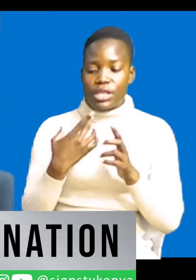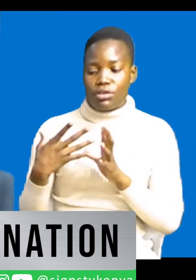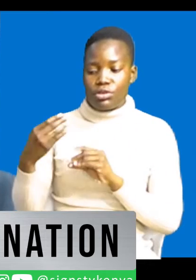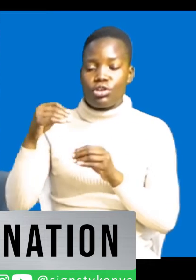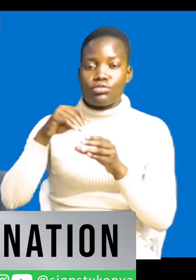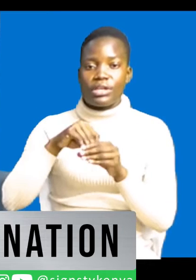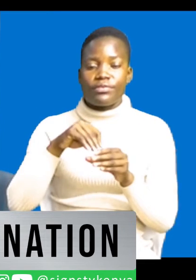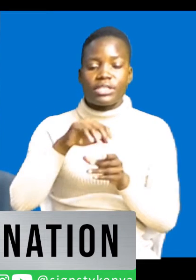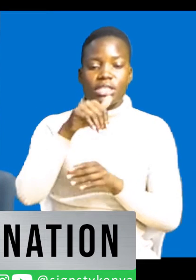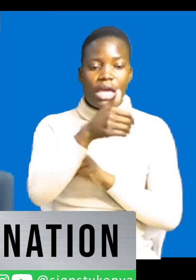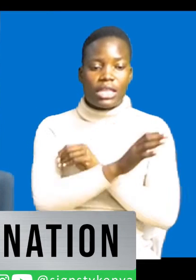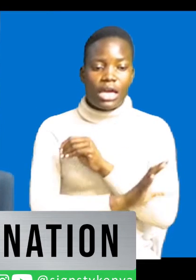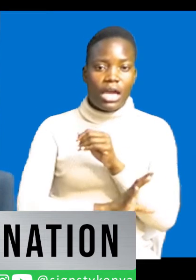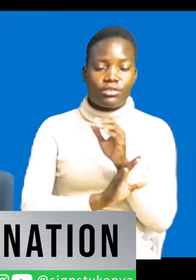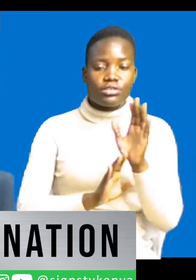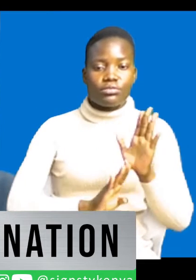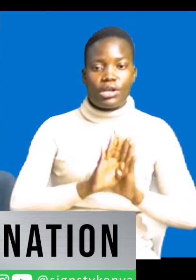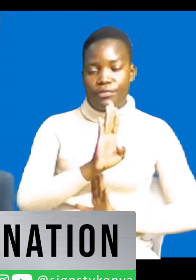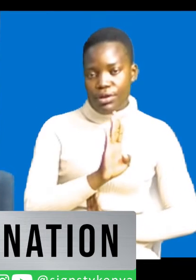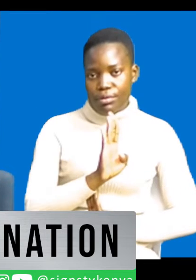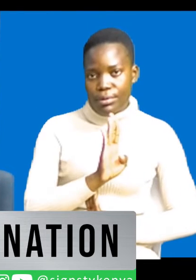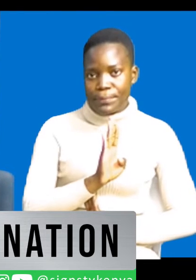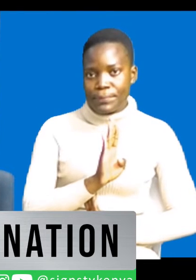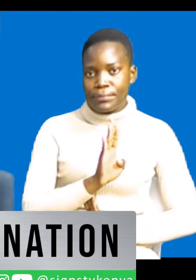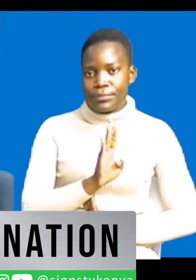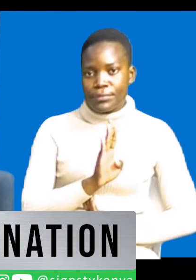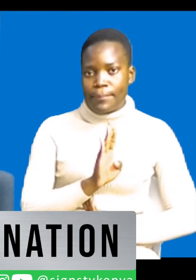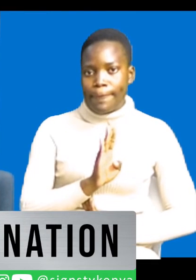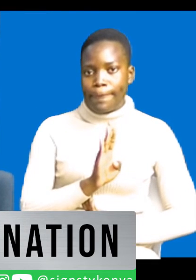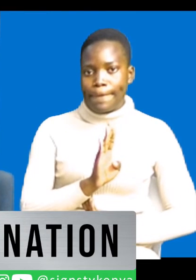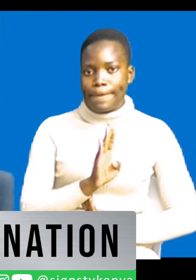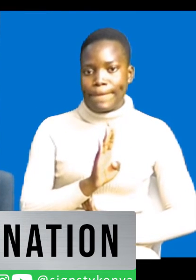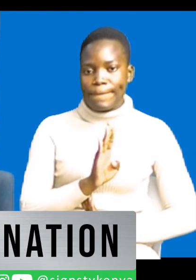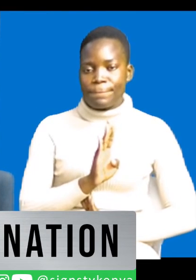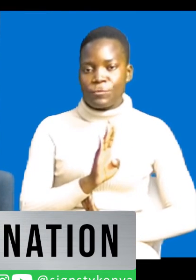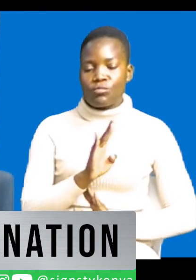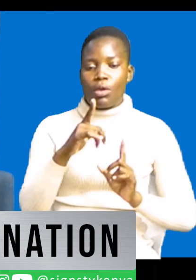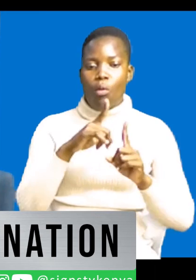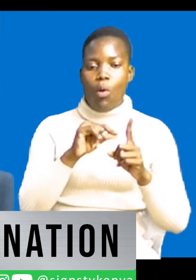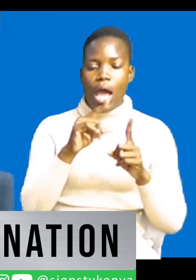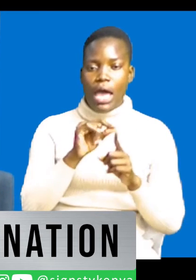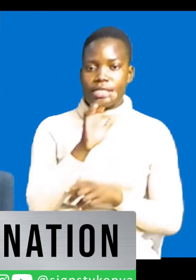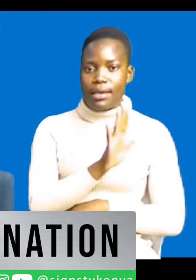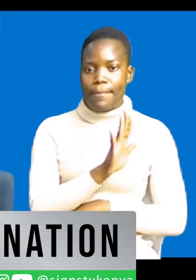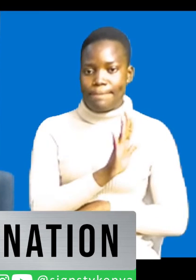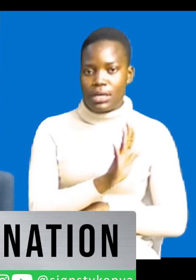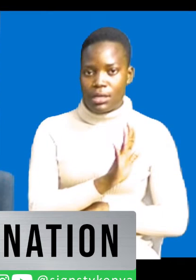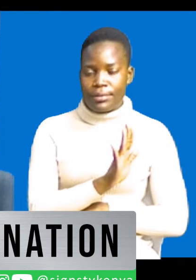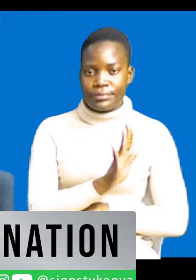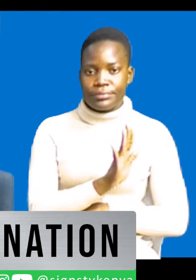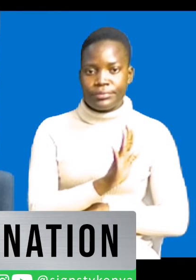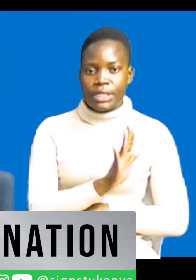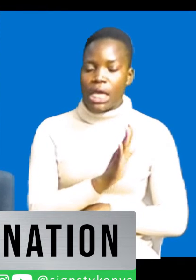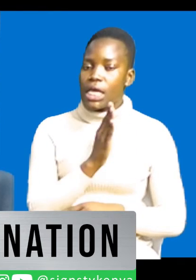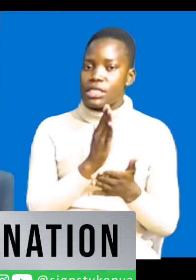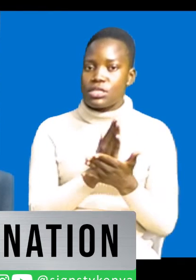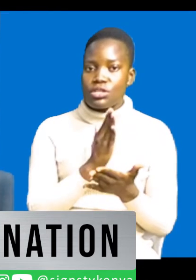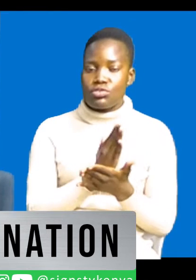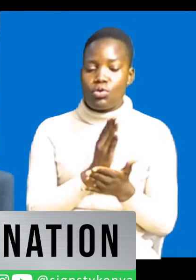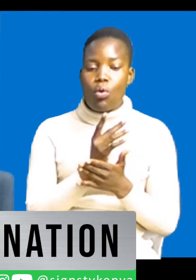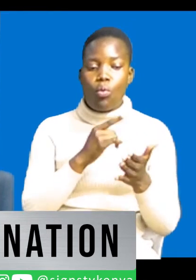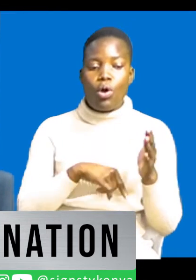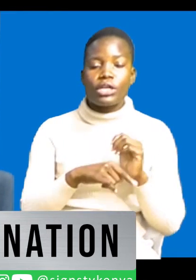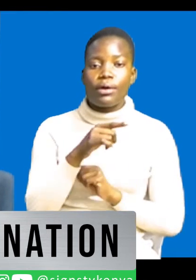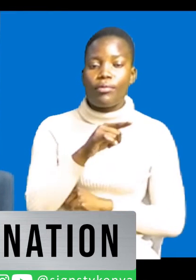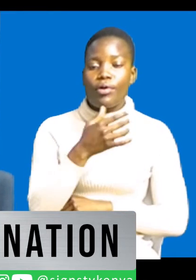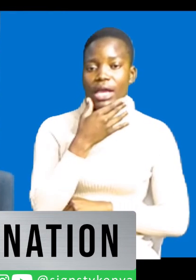zingine zinaendelea. By the way, his or her sentiments were very like ni ukweli Kenya